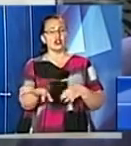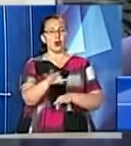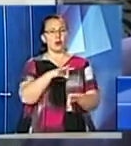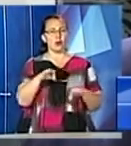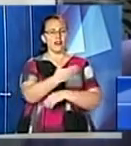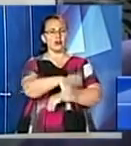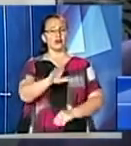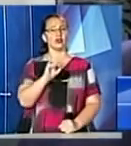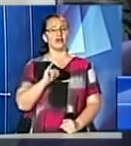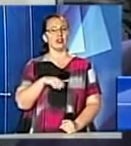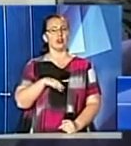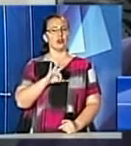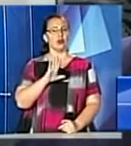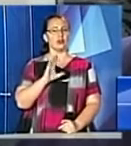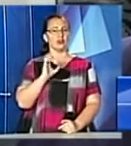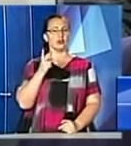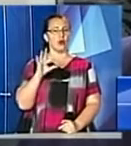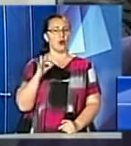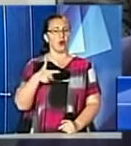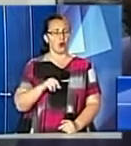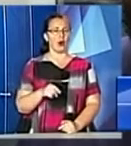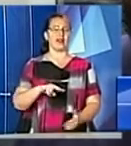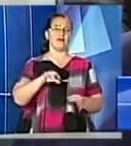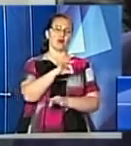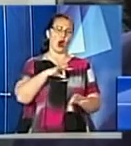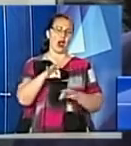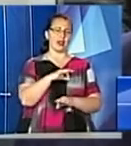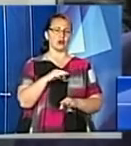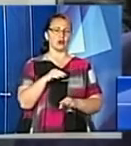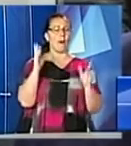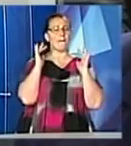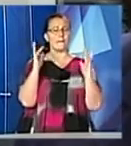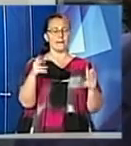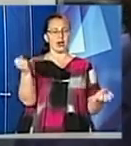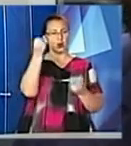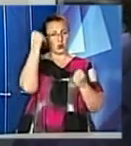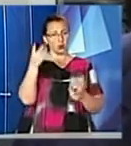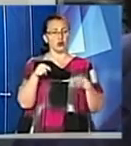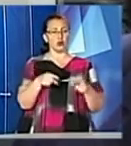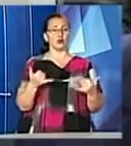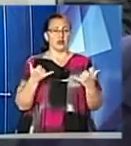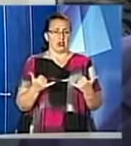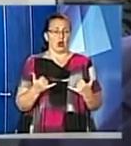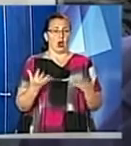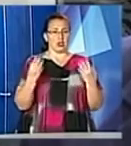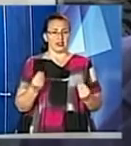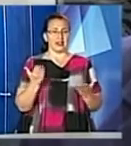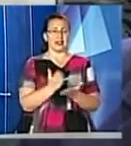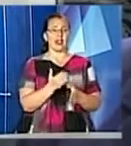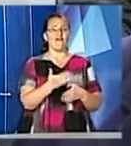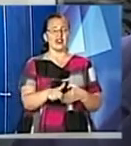Це є частиною проєкту вулиці Вітовського, це частиною проєкту парку культури. І тому зараз, на сьогоднішній день, у нас є виділені кошти